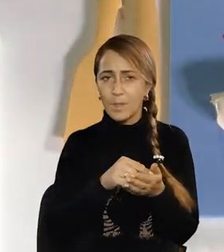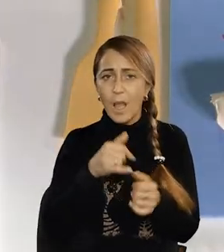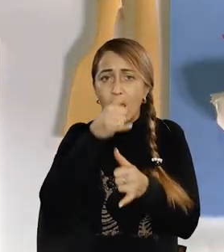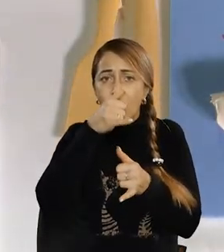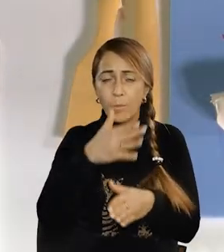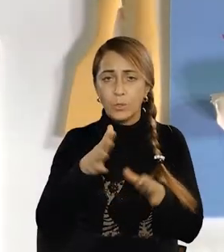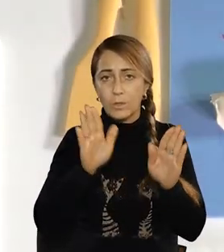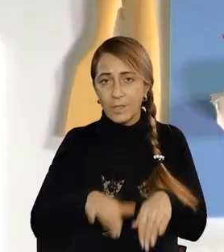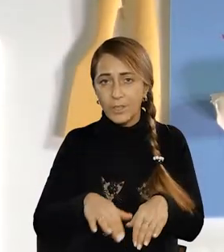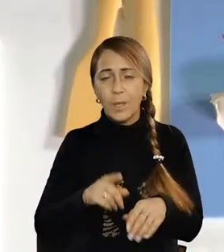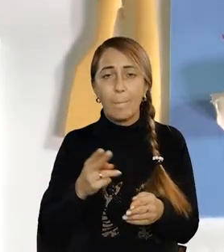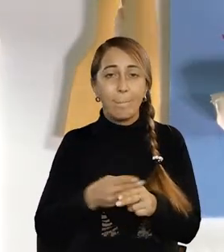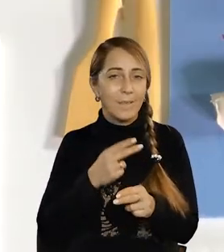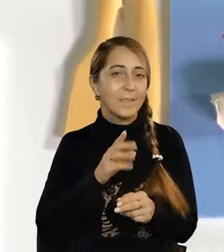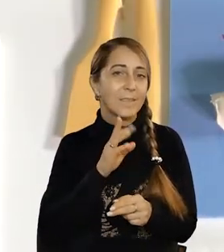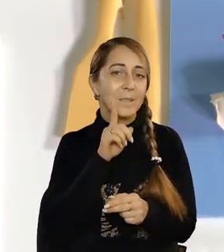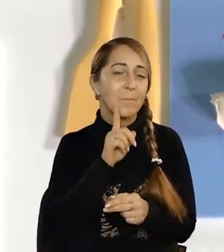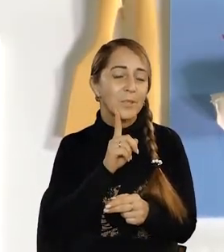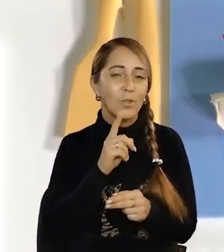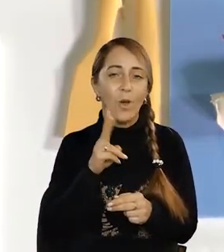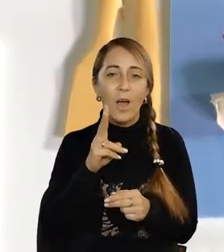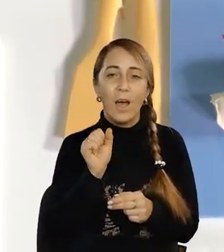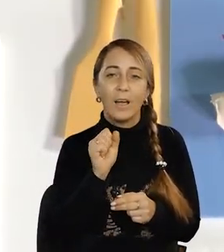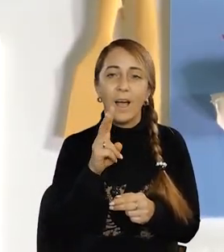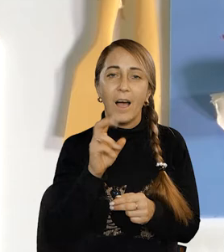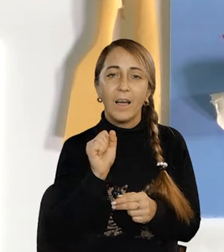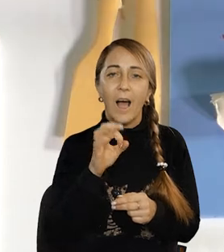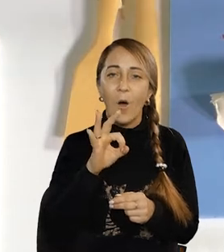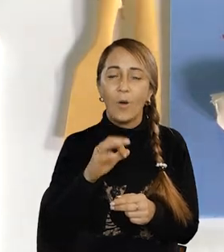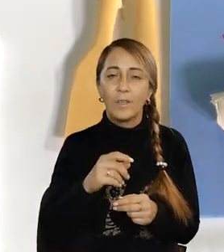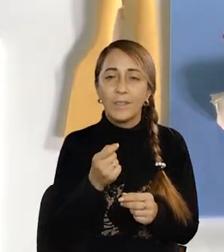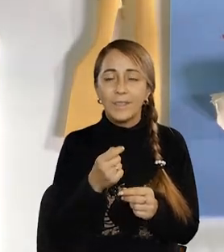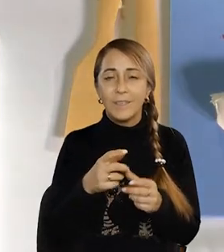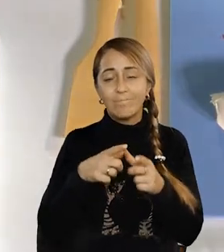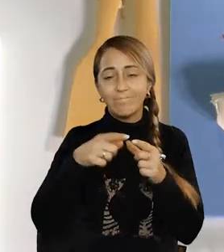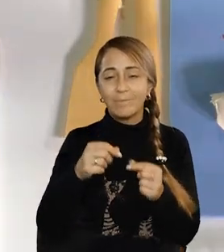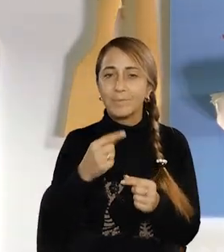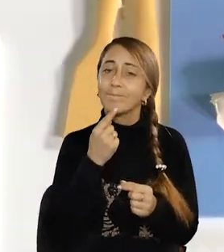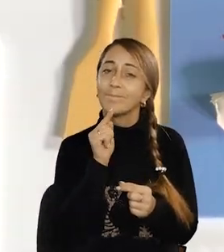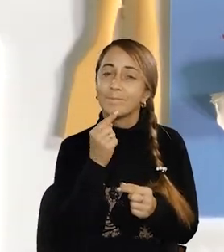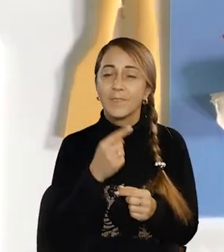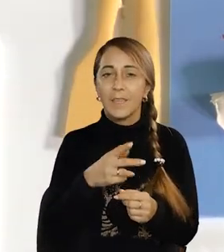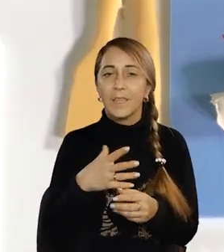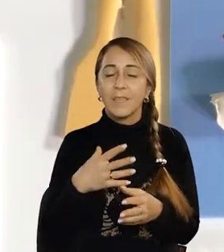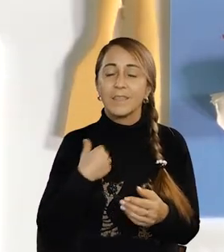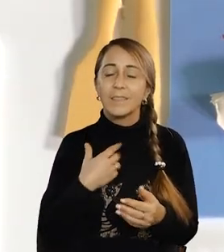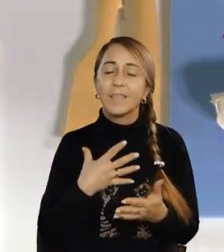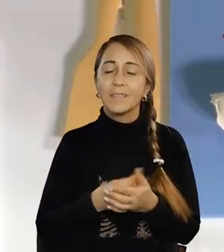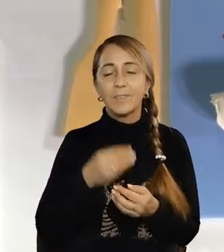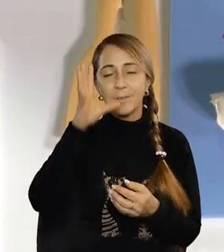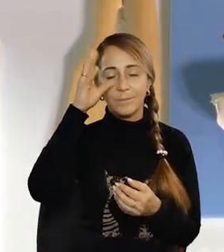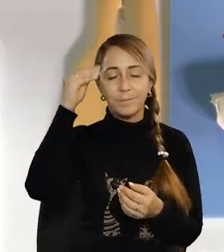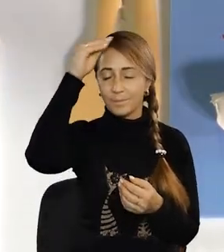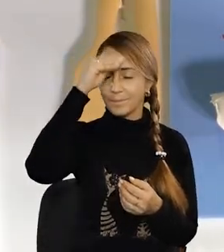можуть залишитися без смачного ранкового какао зі шматочками маршмеллоу. Поправивши свій чудернацький